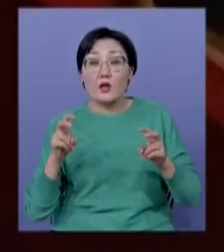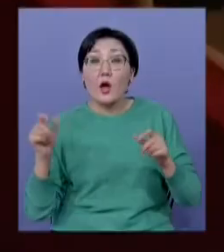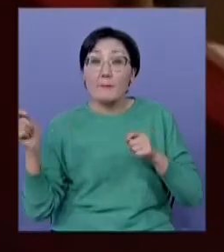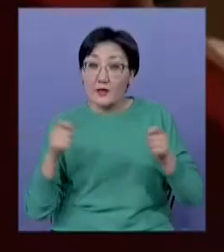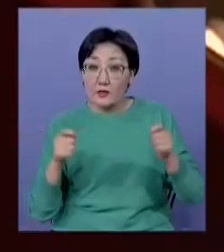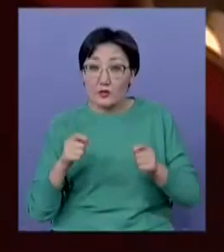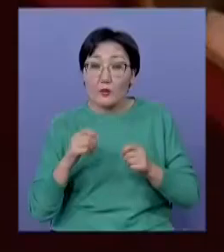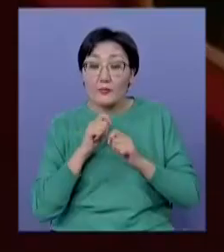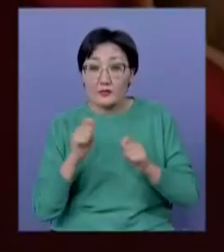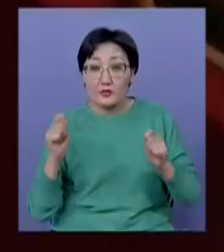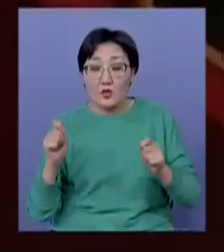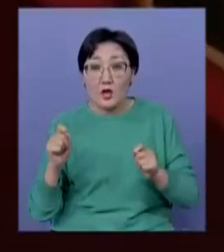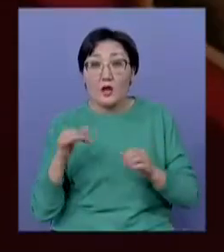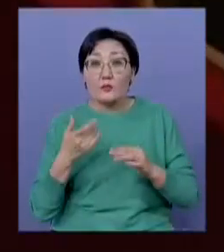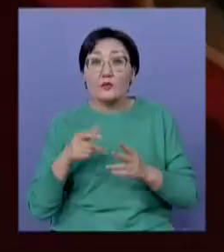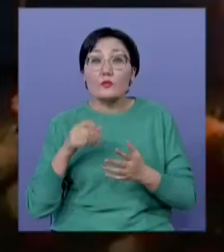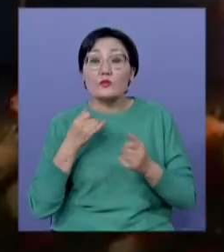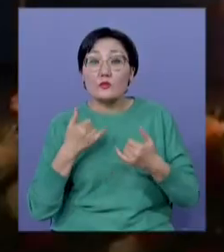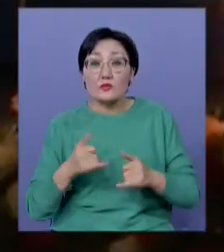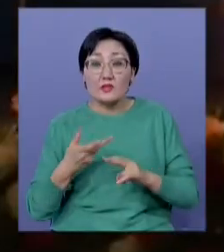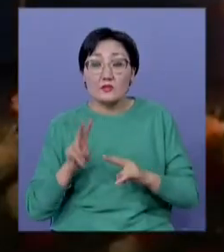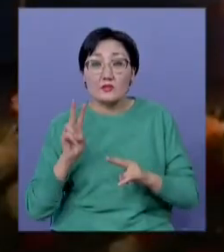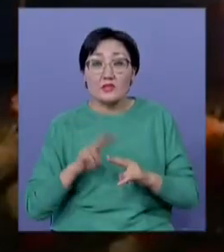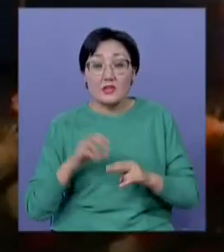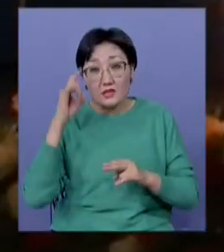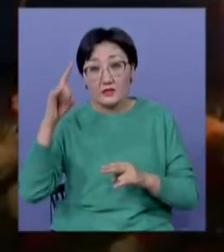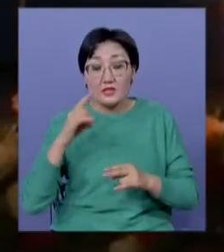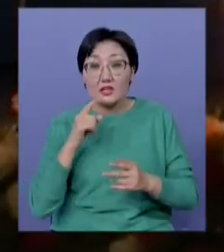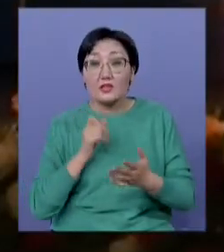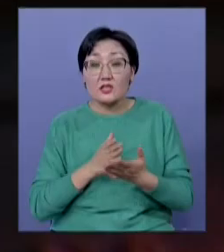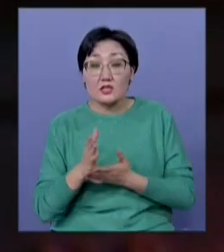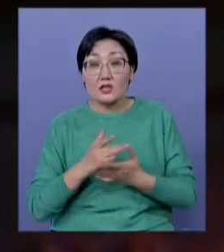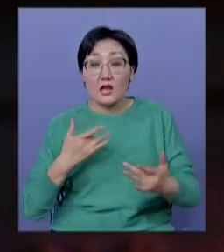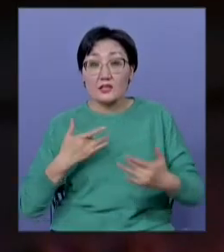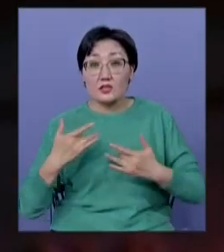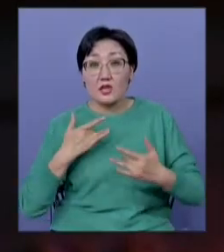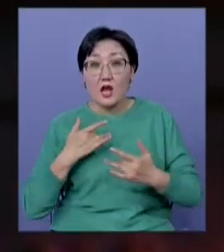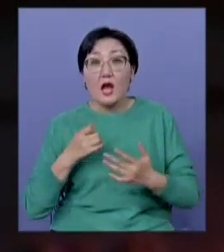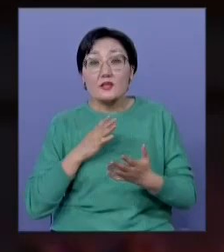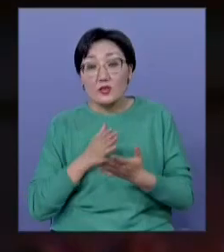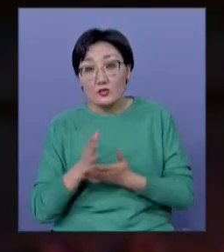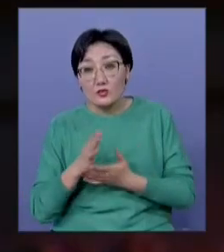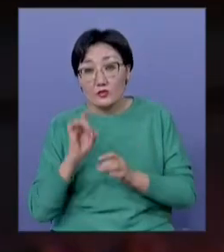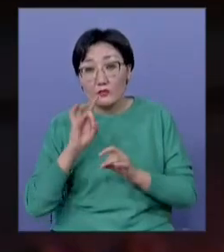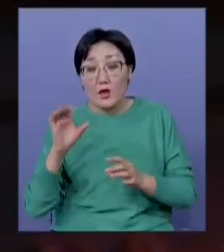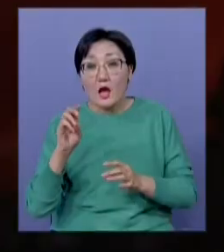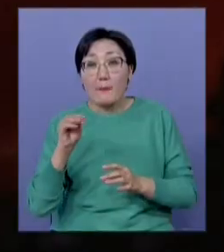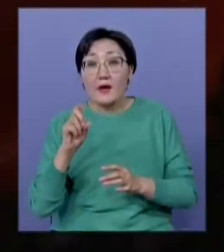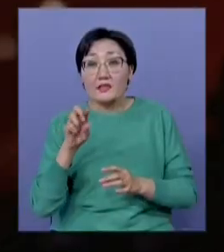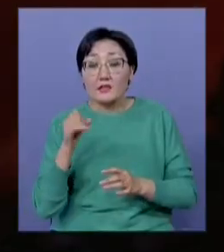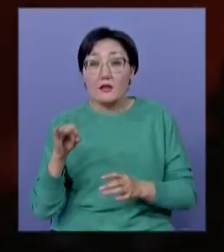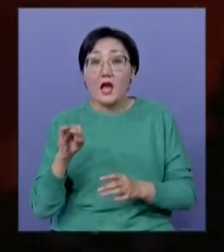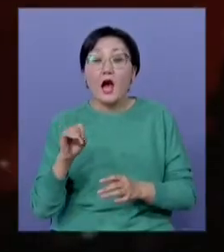лауреаттары, шәкірттері өнерлерімен тәнті етті. Атап айтар болса, Қазақстанның еңбек сіңірген әртістері мен қайраткерлері Жанат Бақтай,